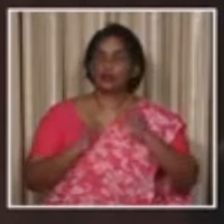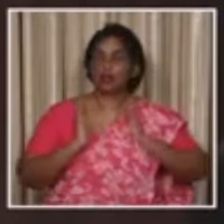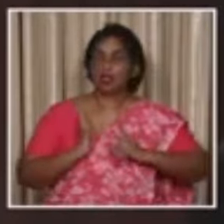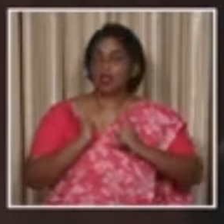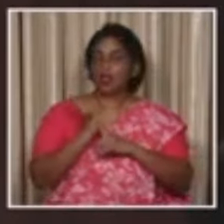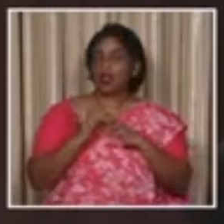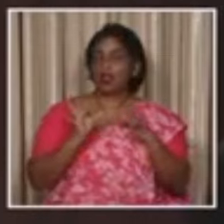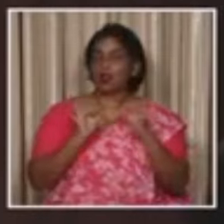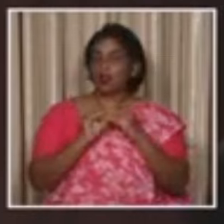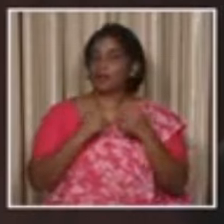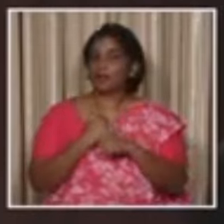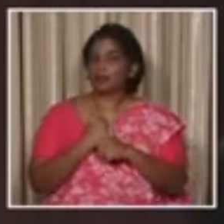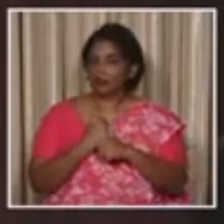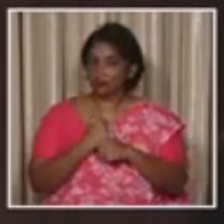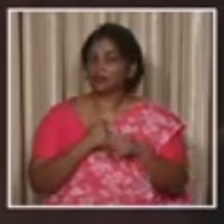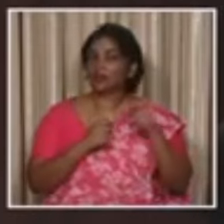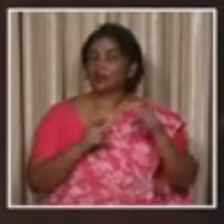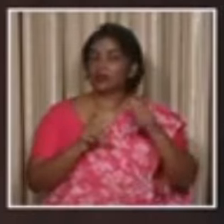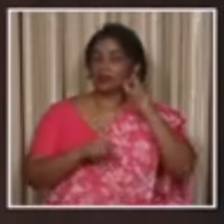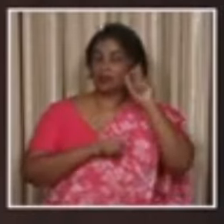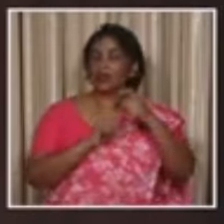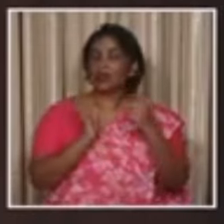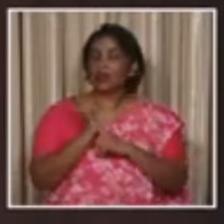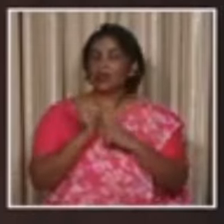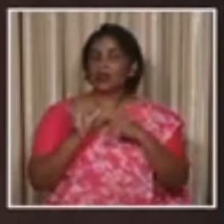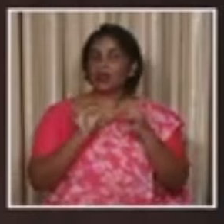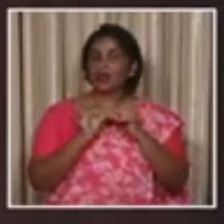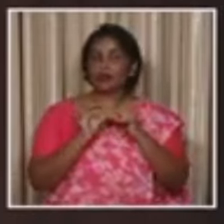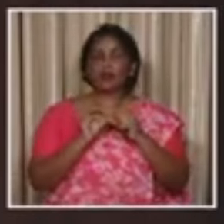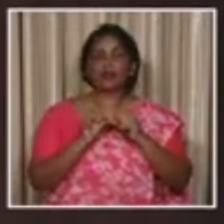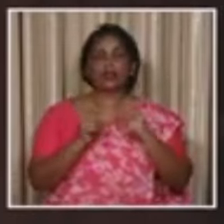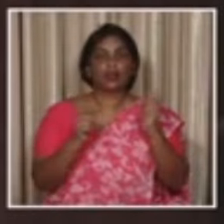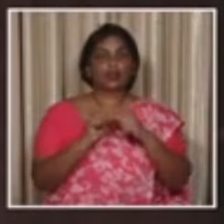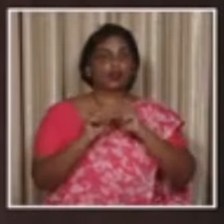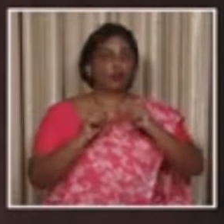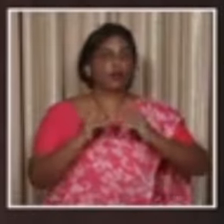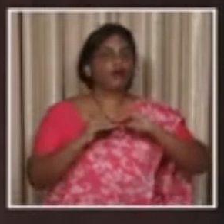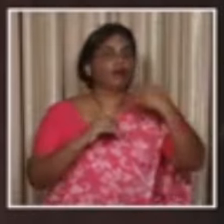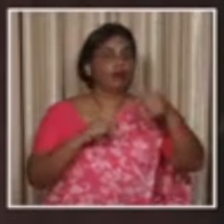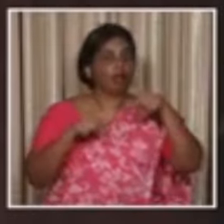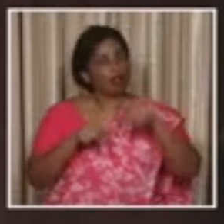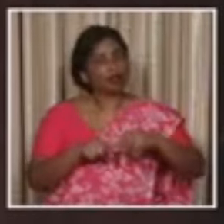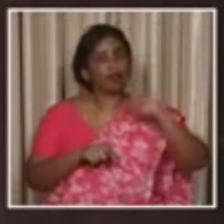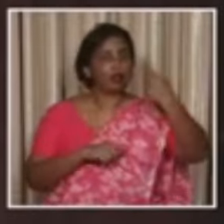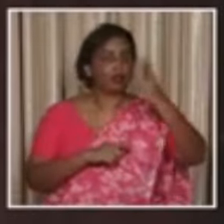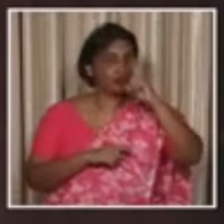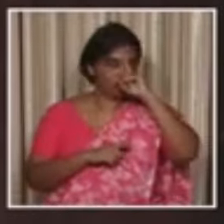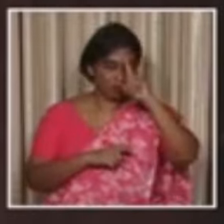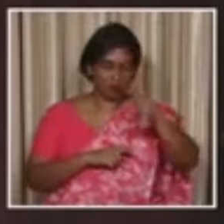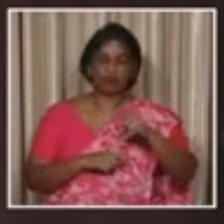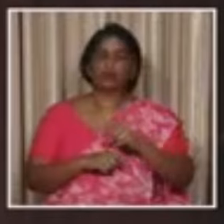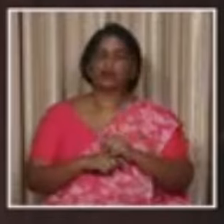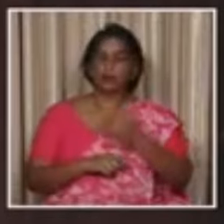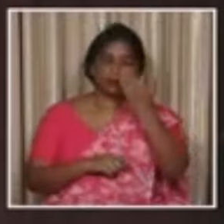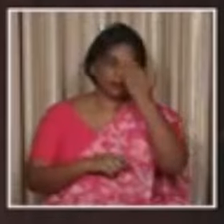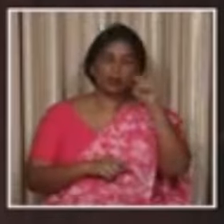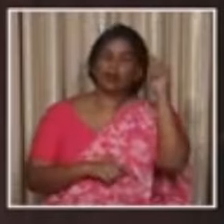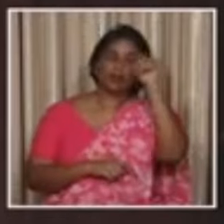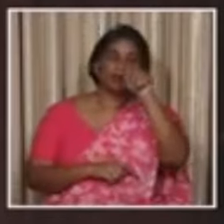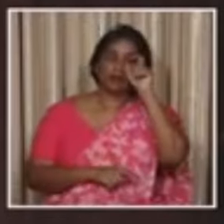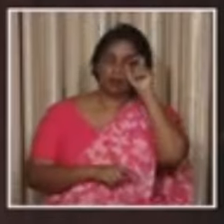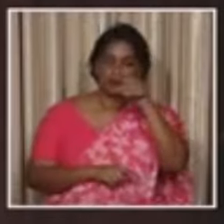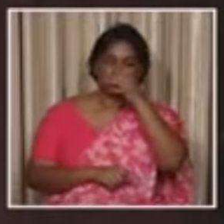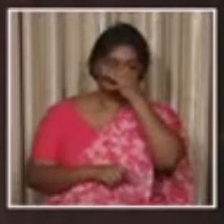මම. ඒ හියුමන් ලැබ් එක තියෙනවා ක්‍රිකට් බෝඩ් එකේ ඉස්සරහම. ඔබතුමාගෙන් ඉල්ලනවා අද හෝ නැත්තම් ලබන සතියේ. කරුණාකරලා යන්න